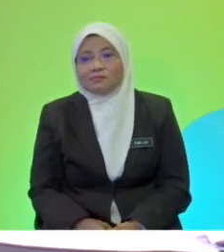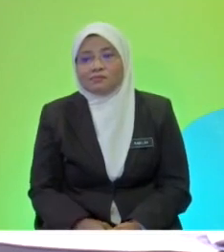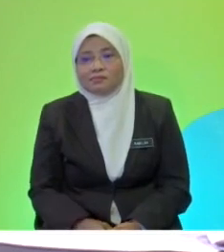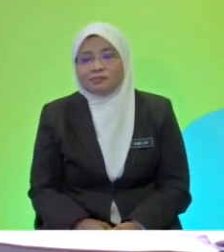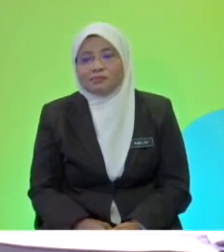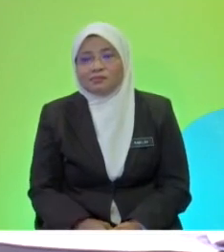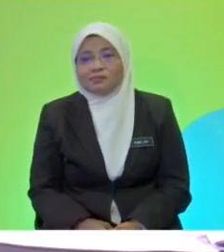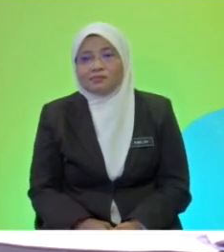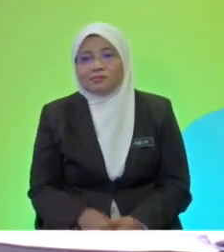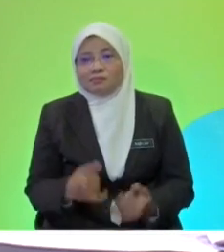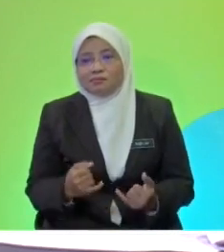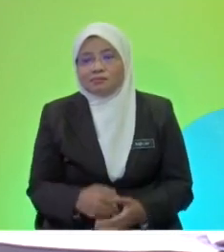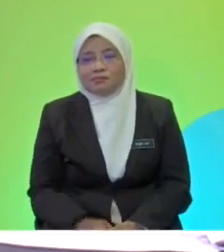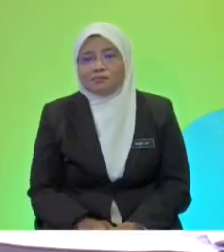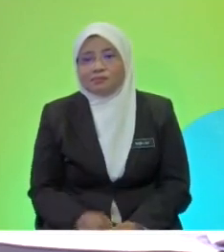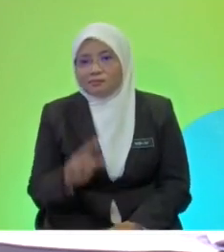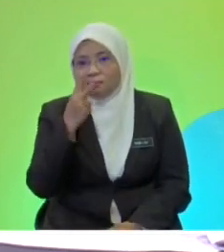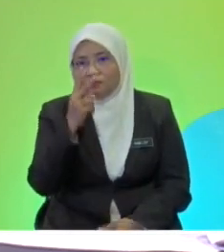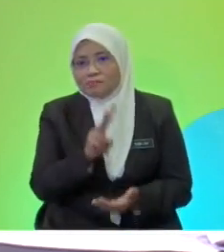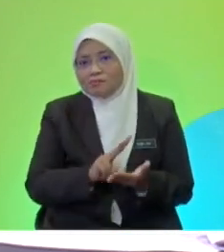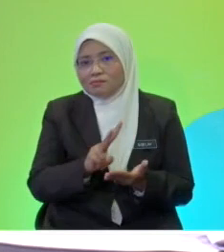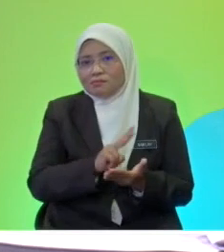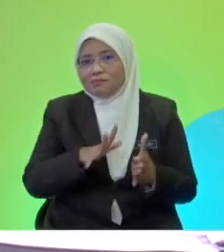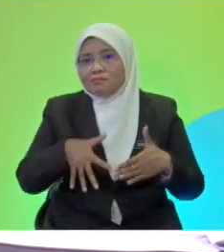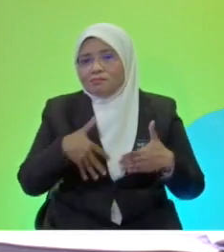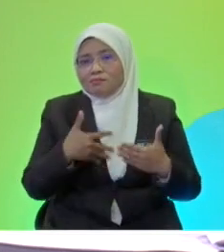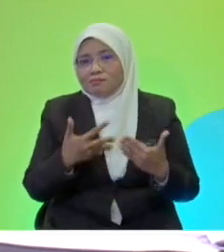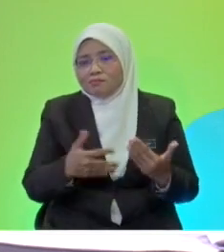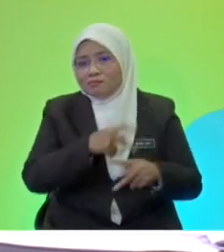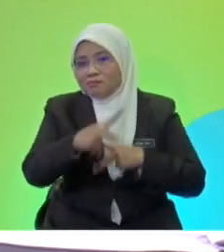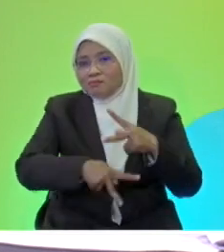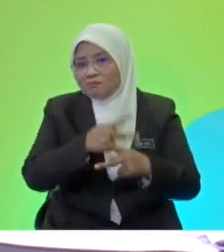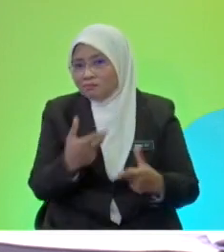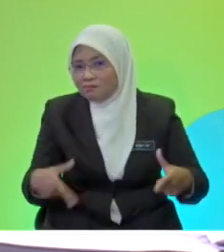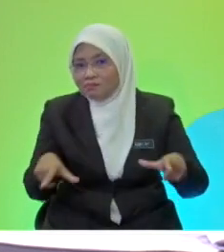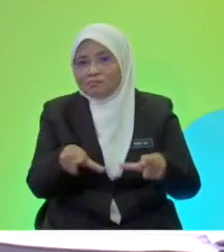video ini bagaimana proses yang reality berlaku Oke JNE